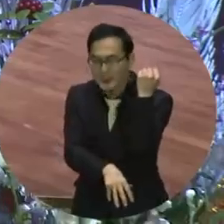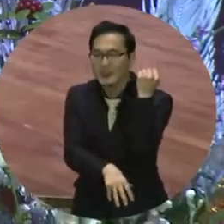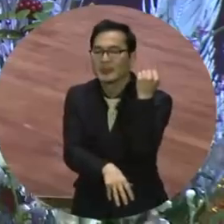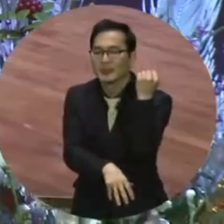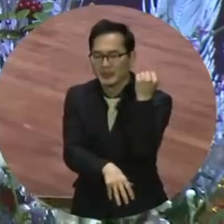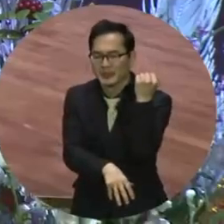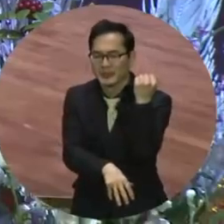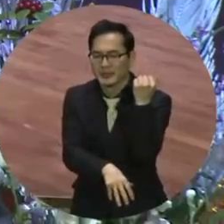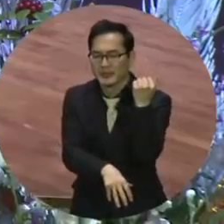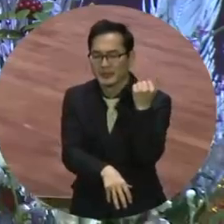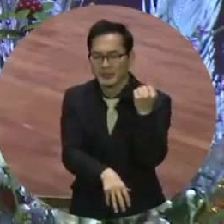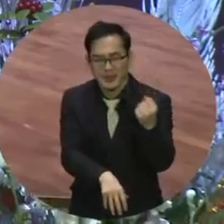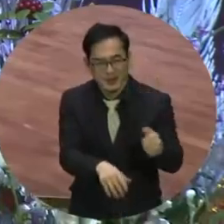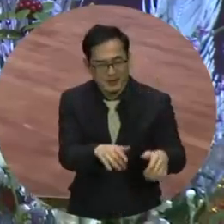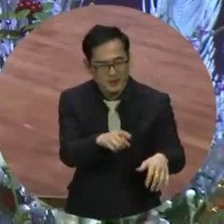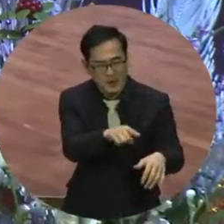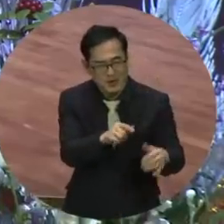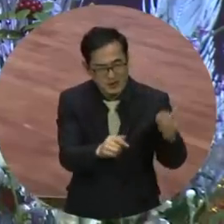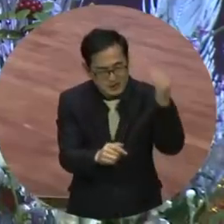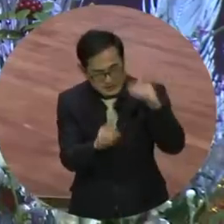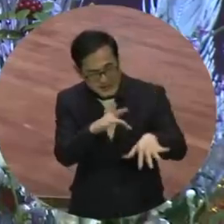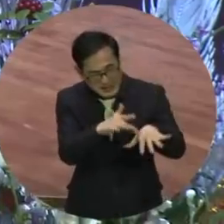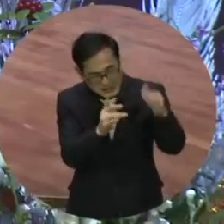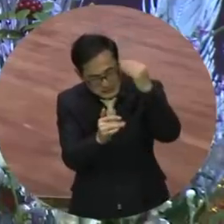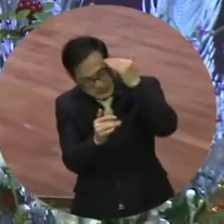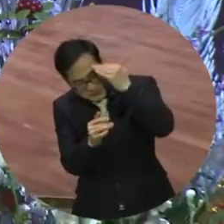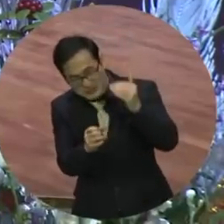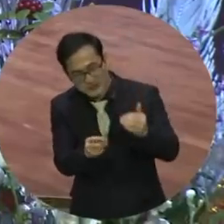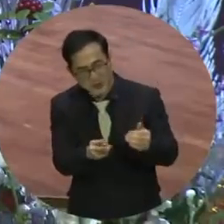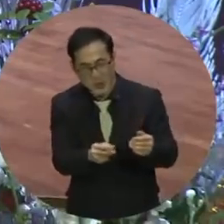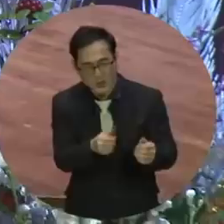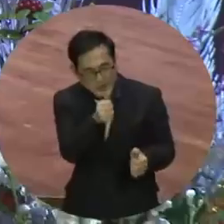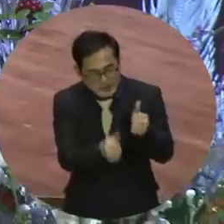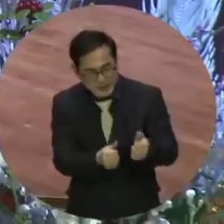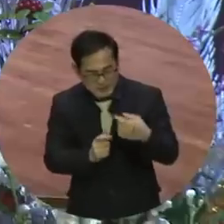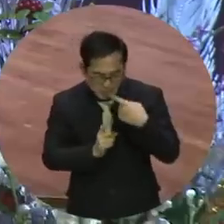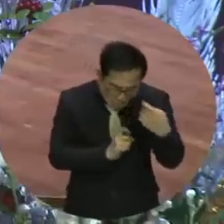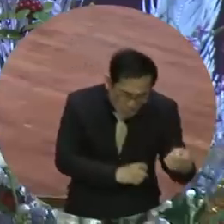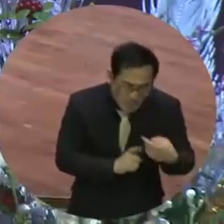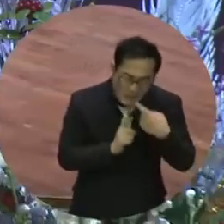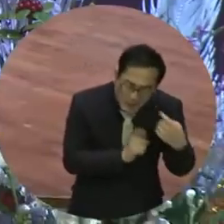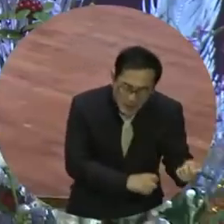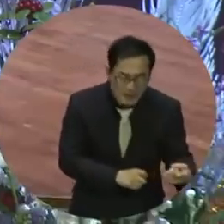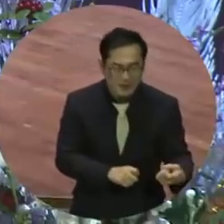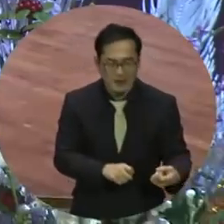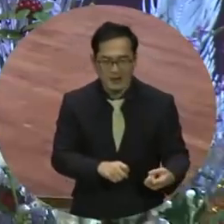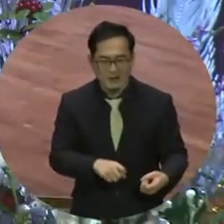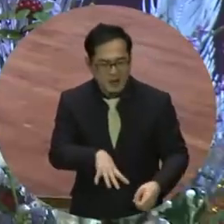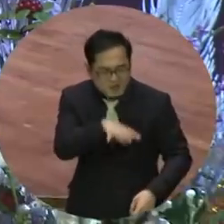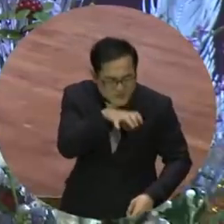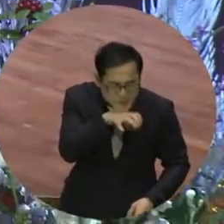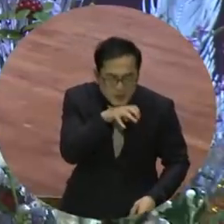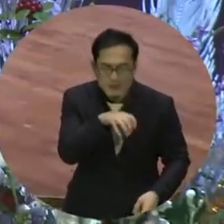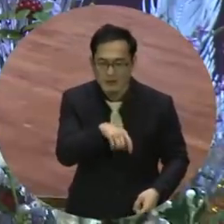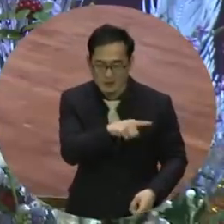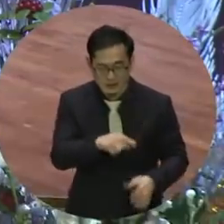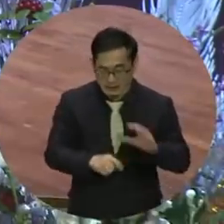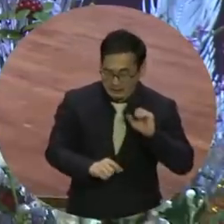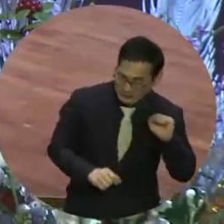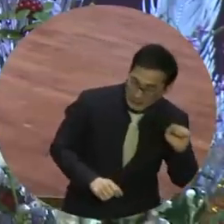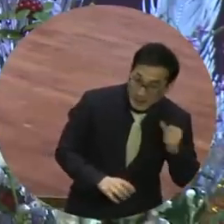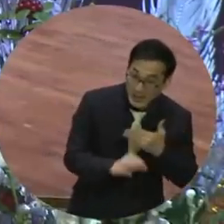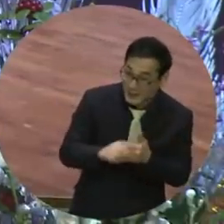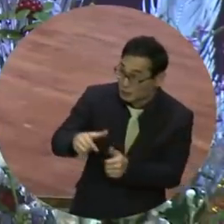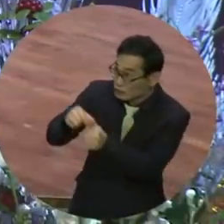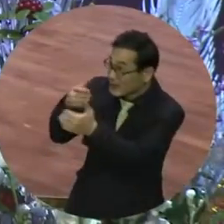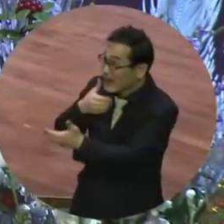계속 시험당하고 계속해서 미워하고 계속 시기하고 질투하고 계속 불평하는 사람은요, 구원의 감격이 바탕이 안 돼